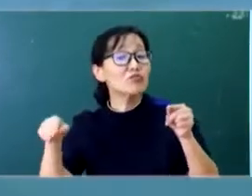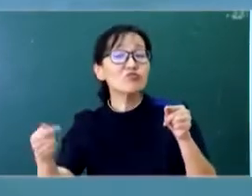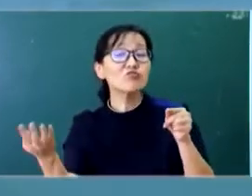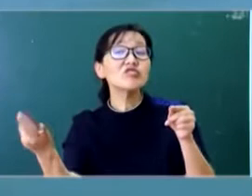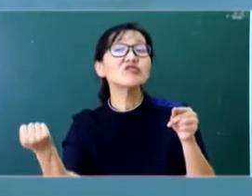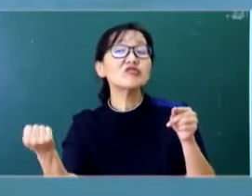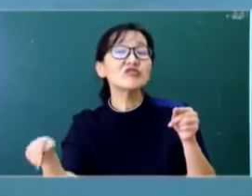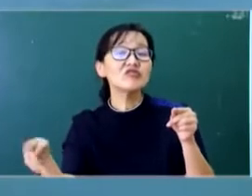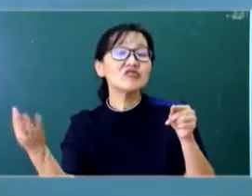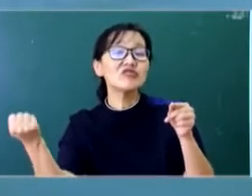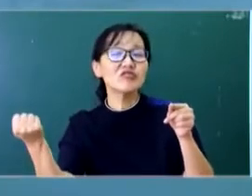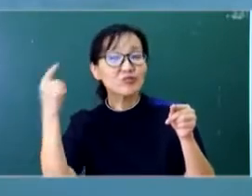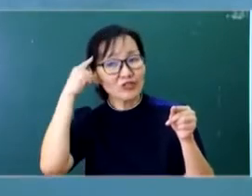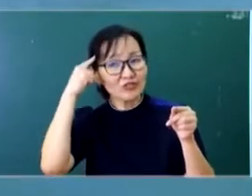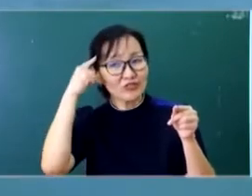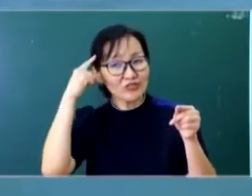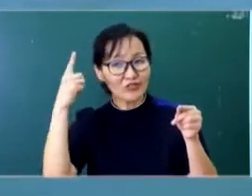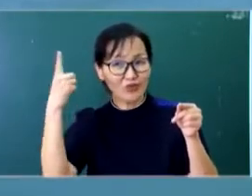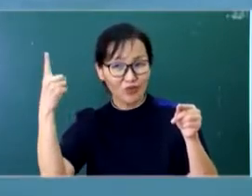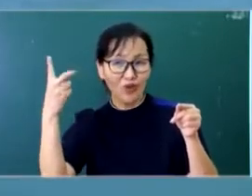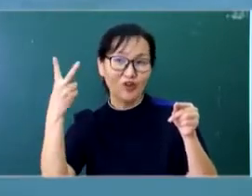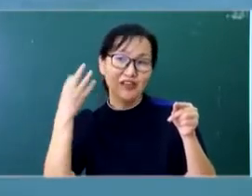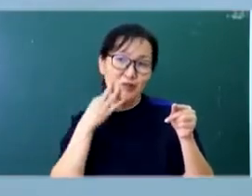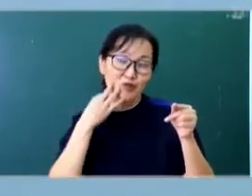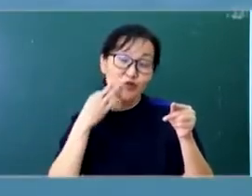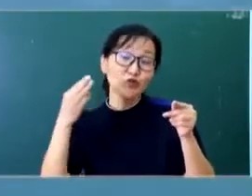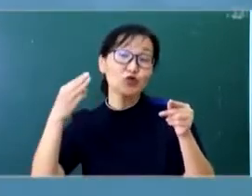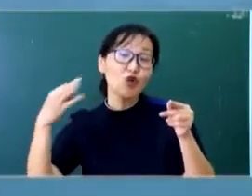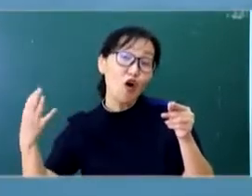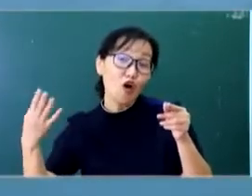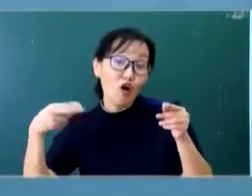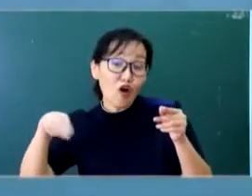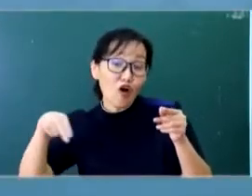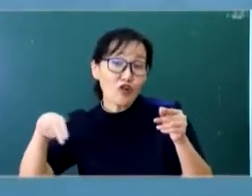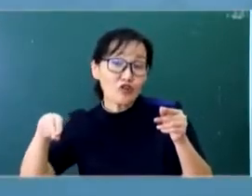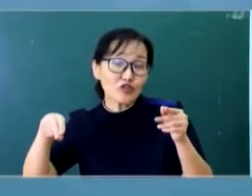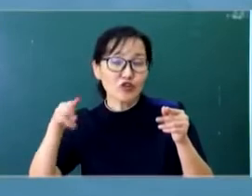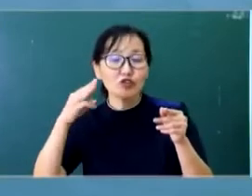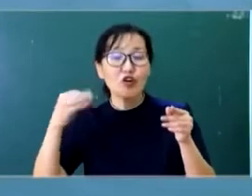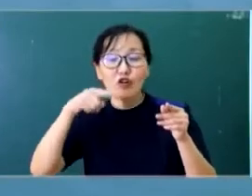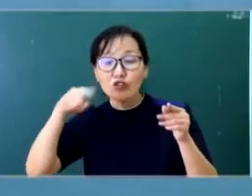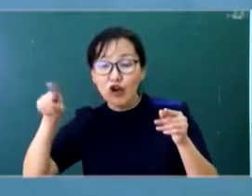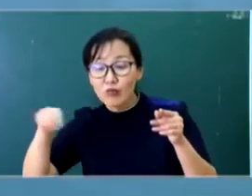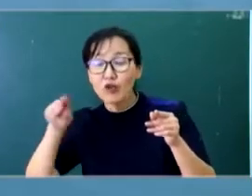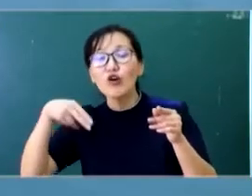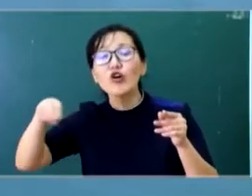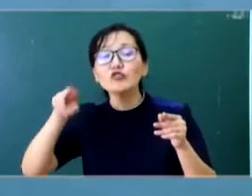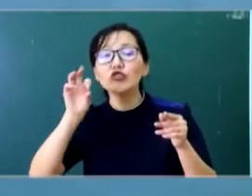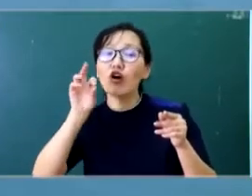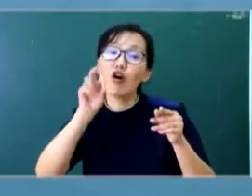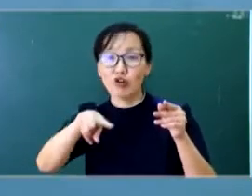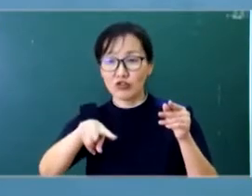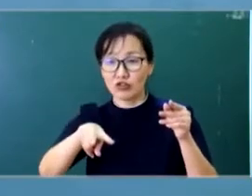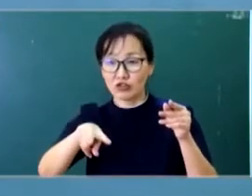үзье. За, энийг 100-ийн оронгоор тоймлие. 100-ийн орны арын орны цифрийг бид